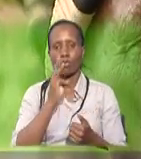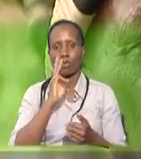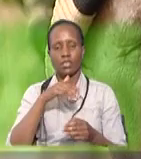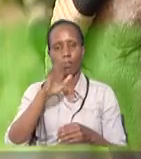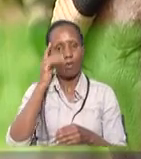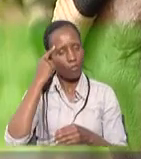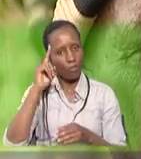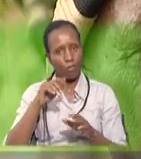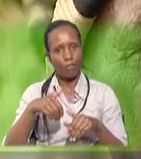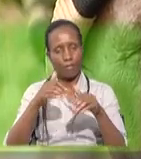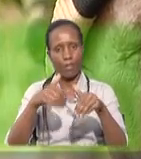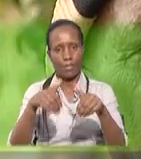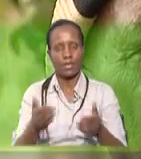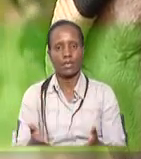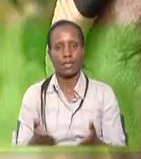ukulima.